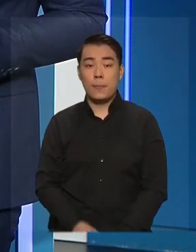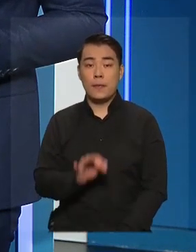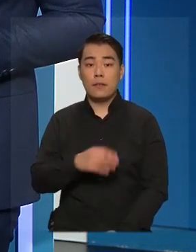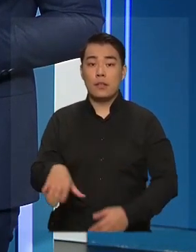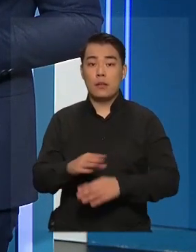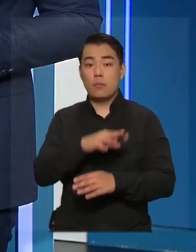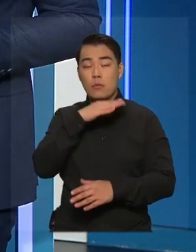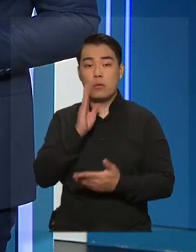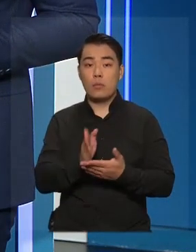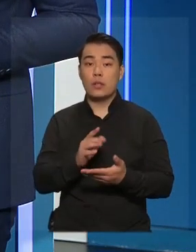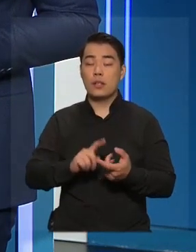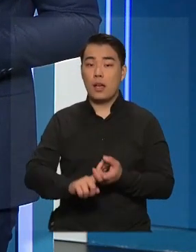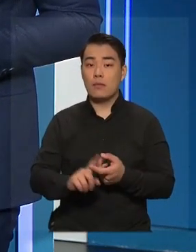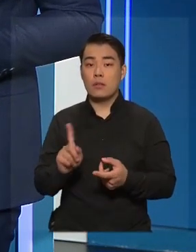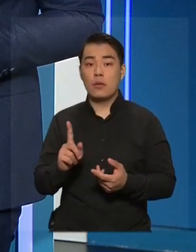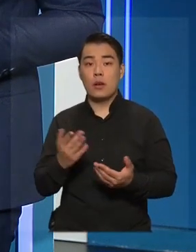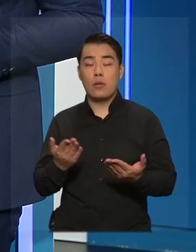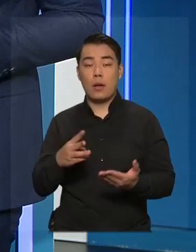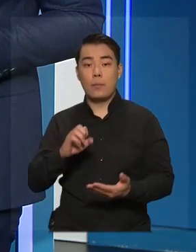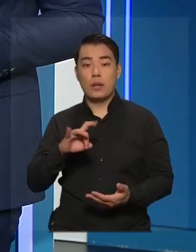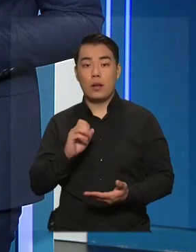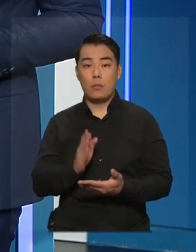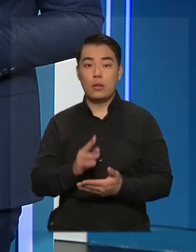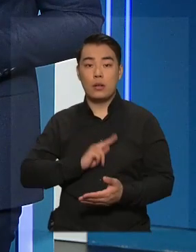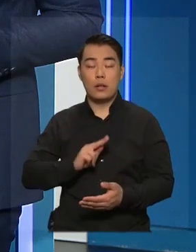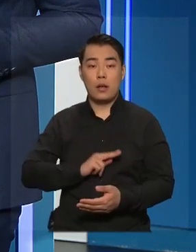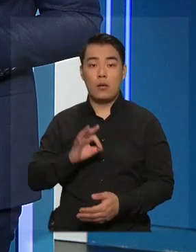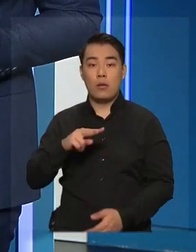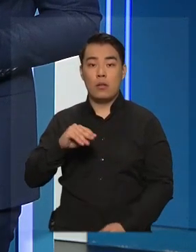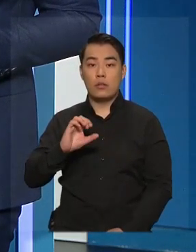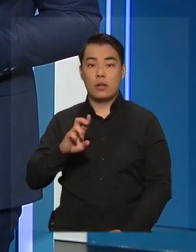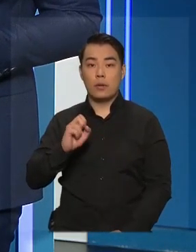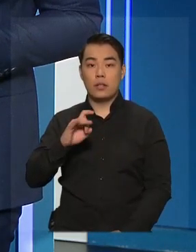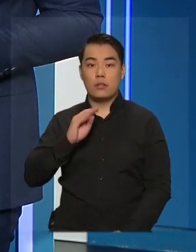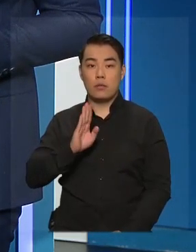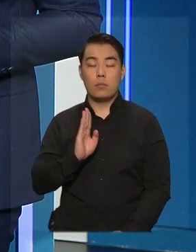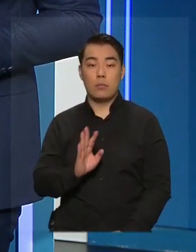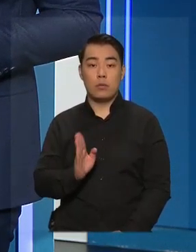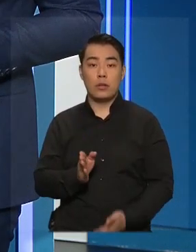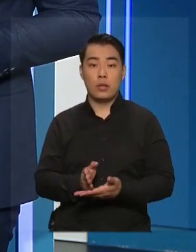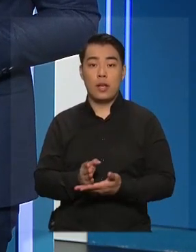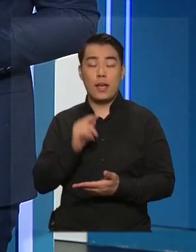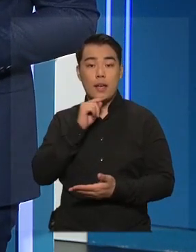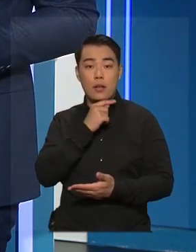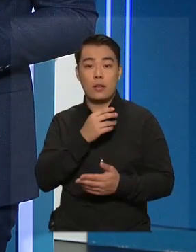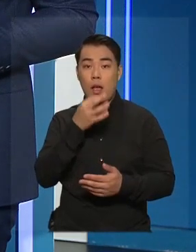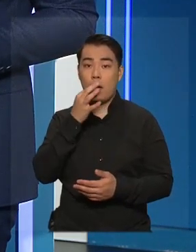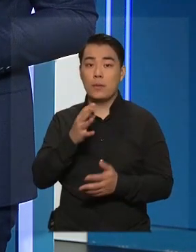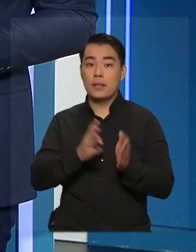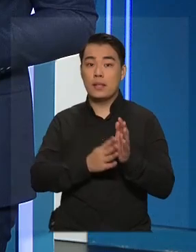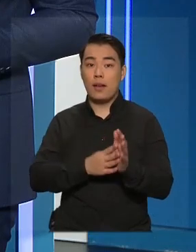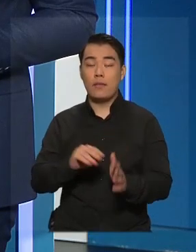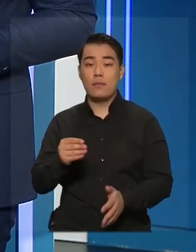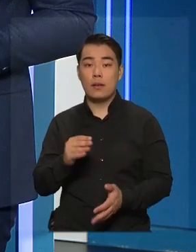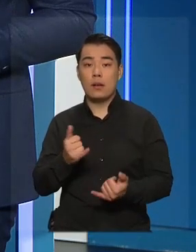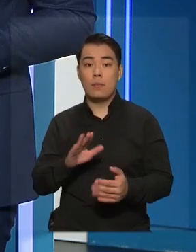теперь многое будет зависеть от того, какие меры предпримет правительство Олжаса Бектенова в области экономики. Напомню, уже 9